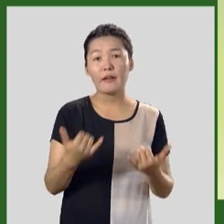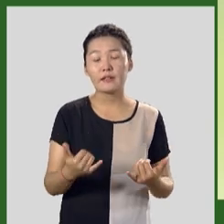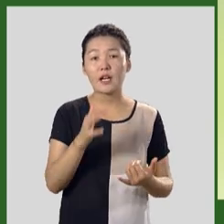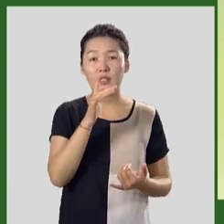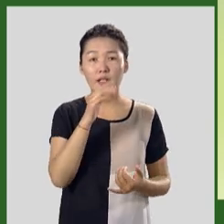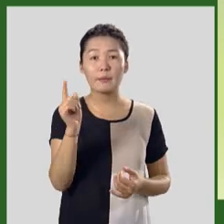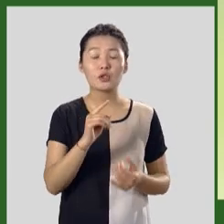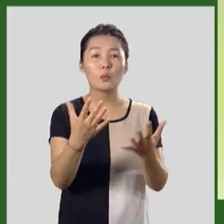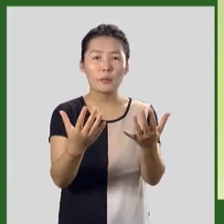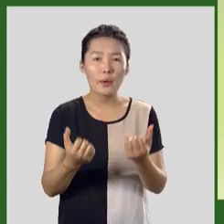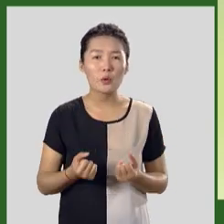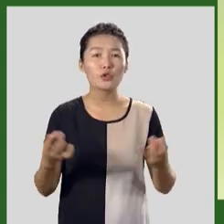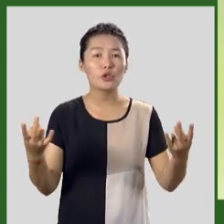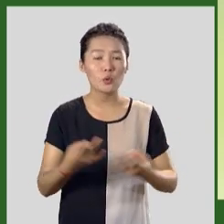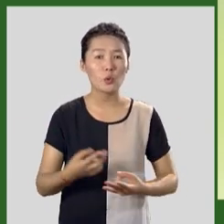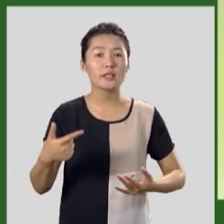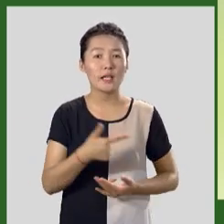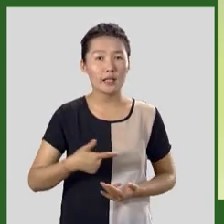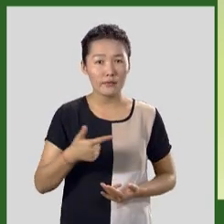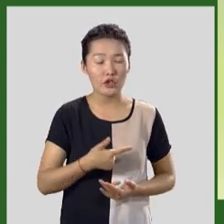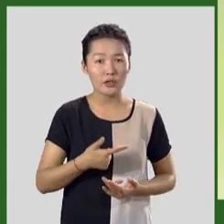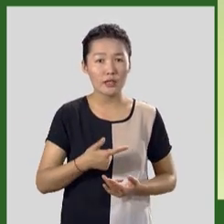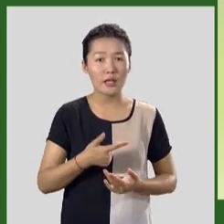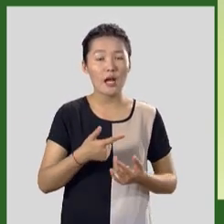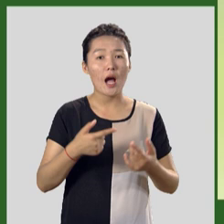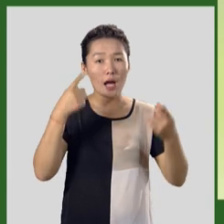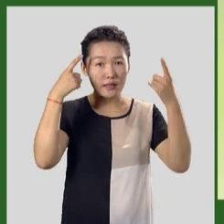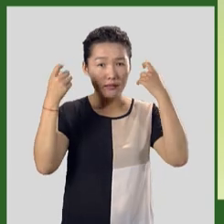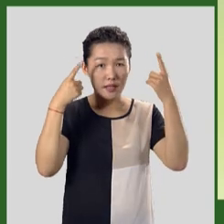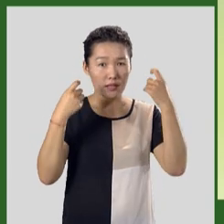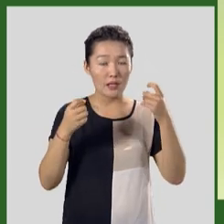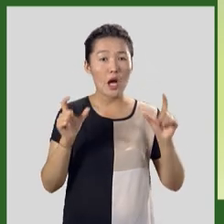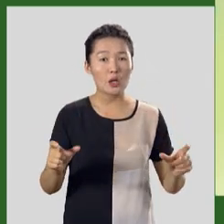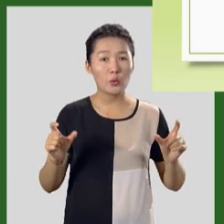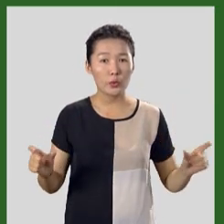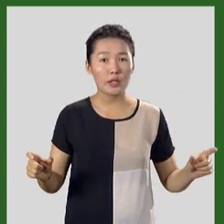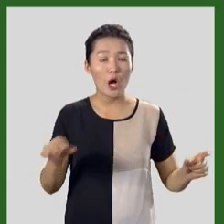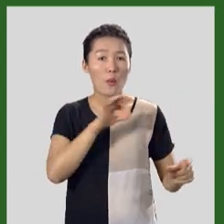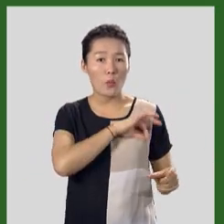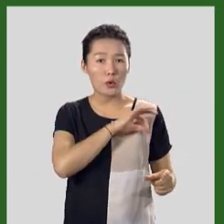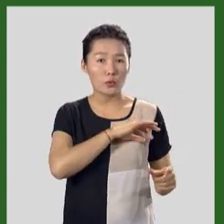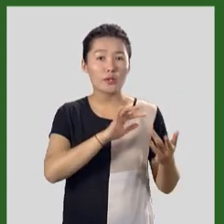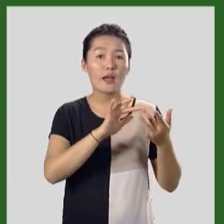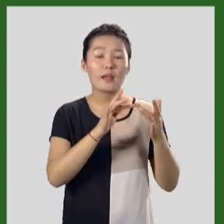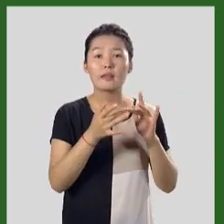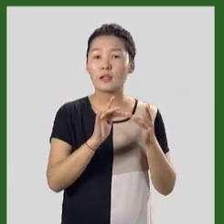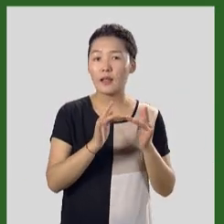чтобы получить нужные географические сведения, люди пользуются услугами сети